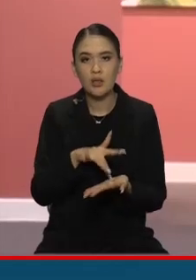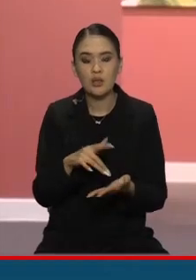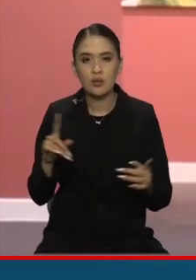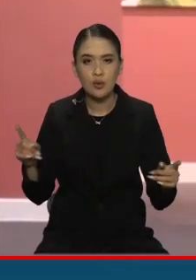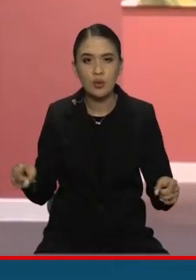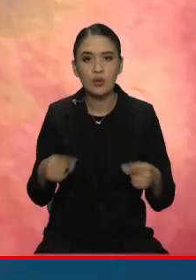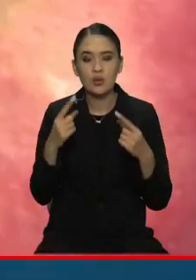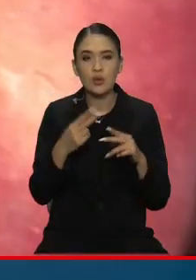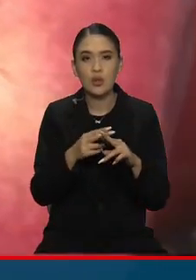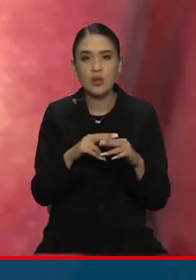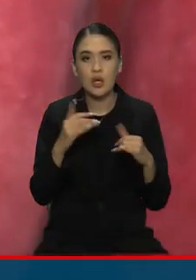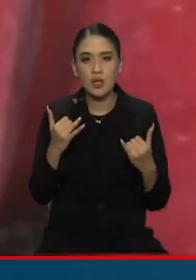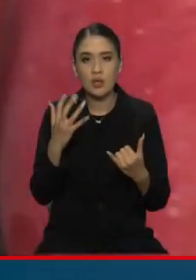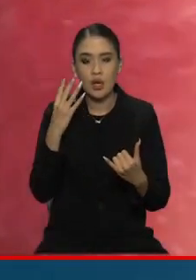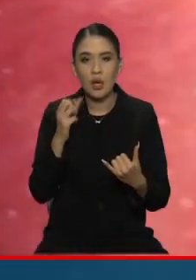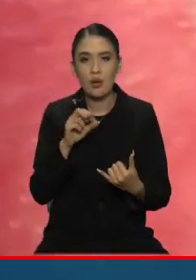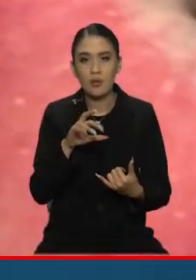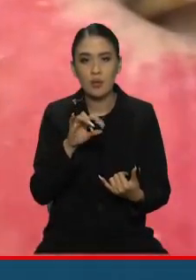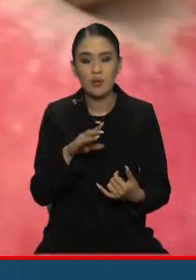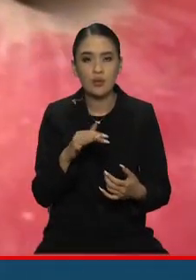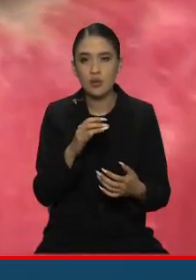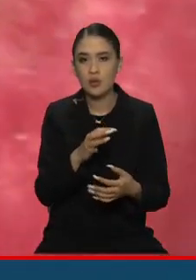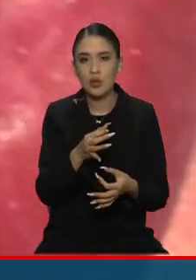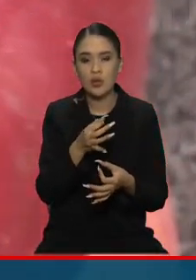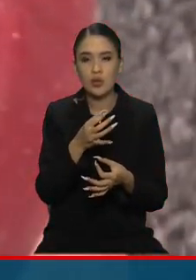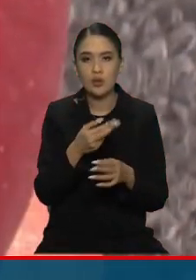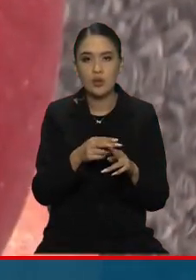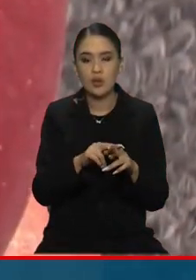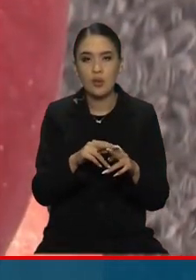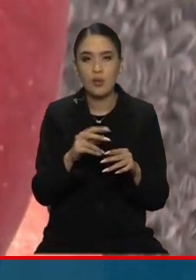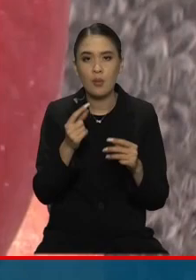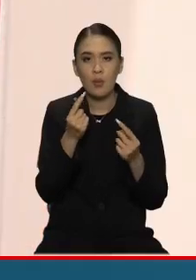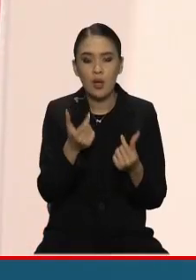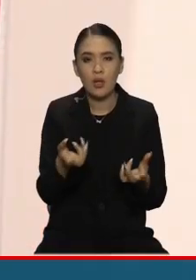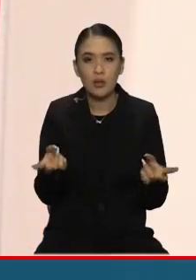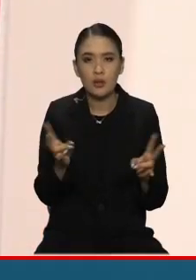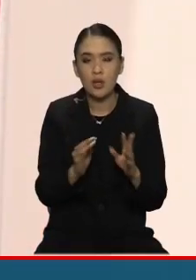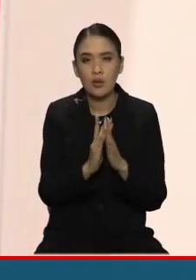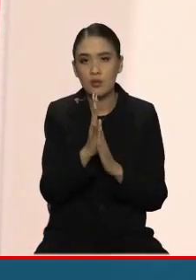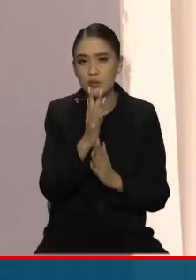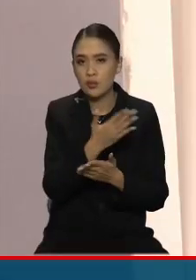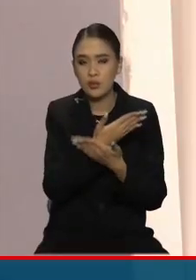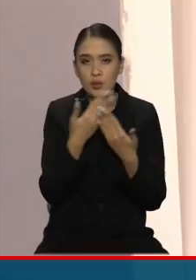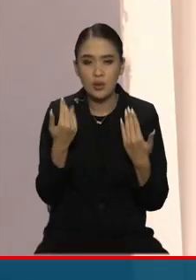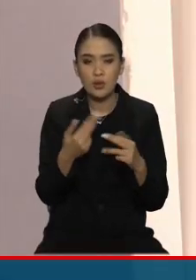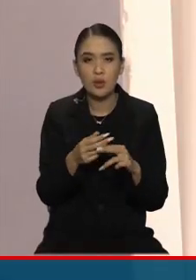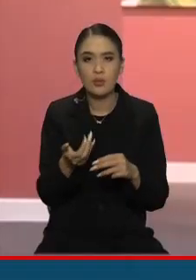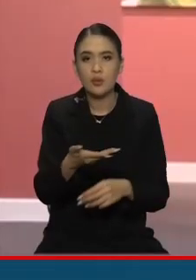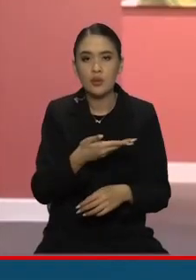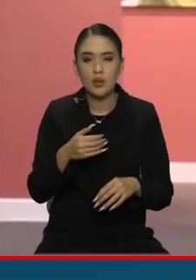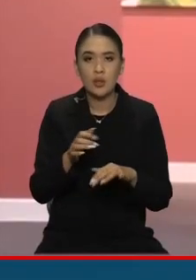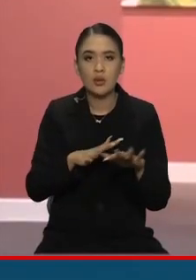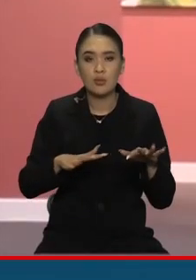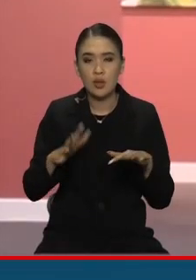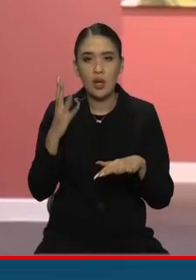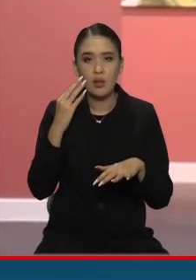көтеру. Мәселен, қазір Алматының апортын сирек кездестіреміз. Тіпті жайқалып өсіп тұрған алма бақта көзге түспейді. Біздің еліміз үшін алманың бұл